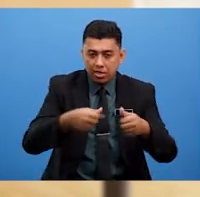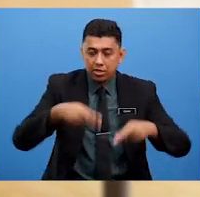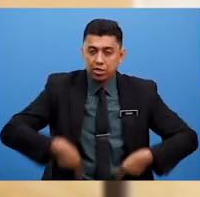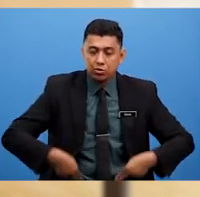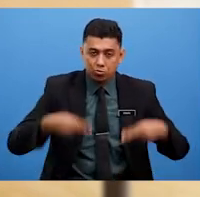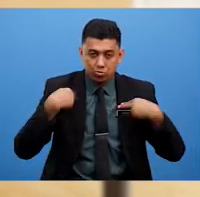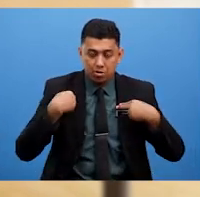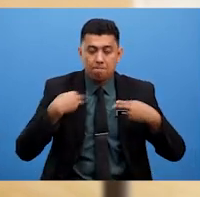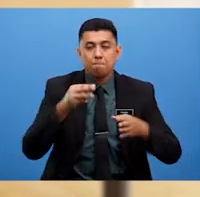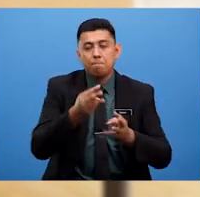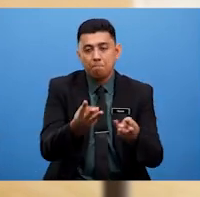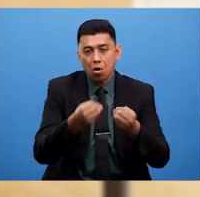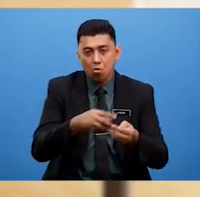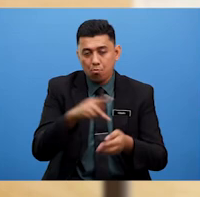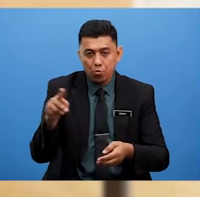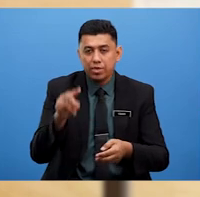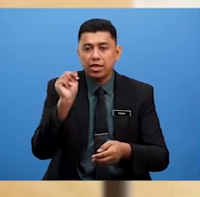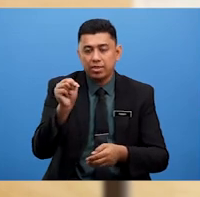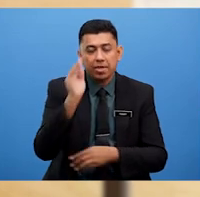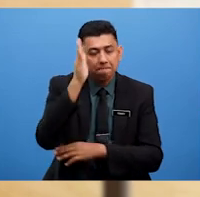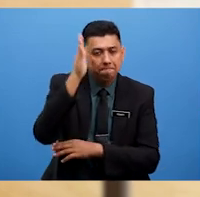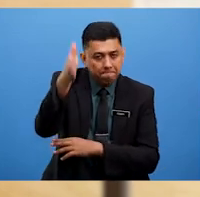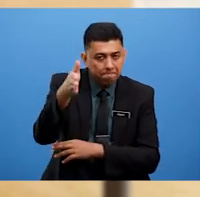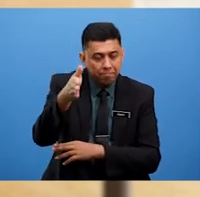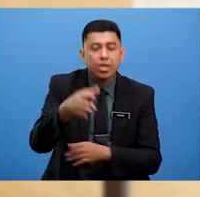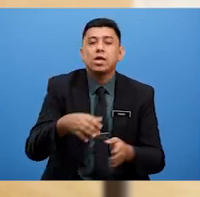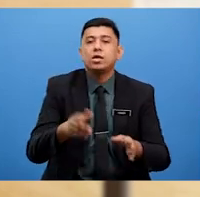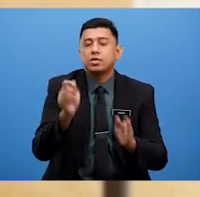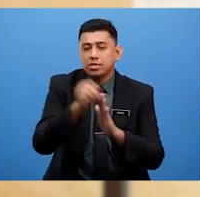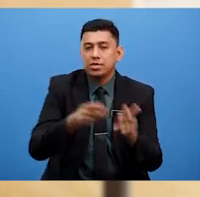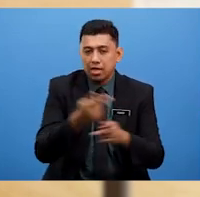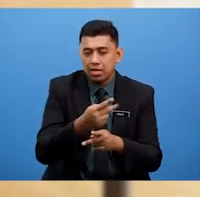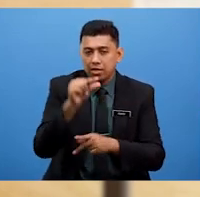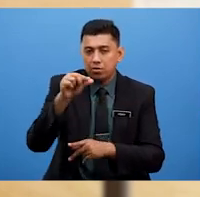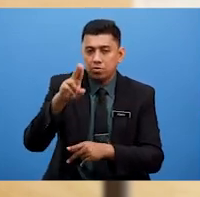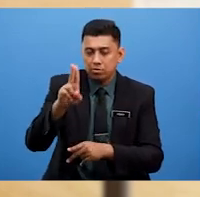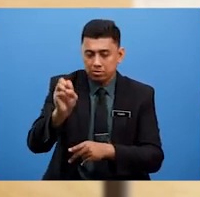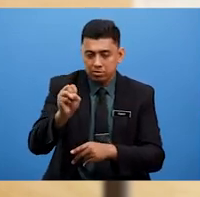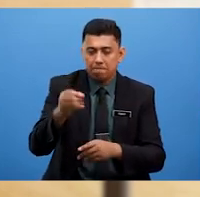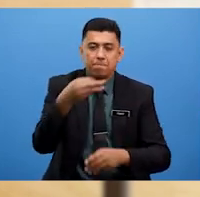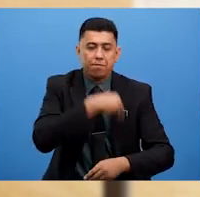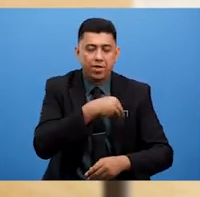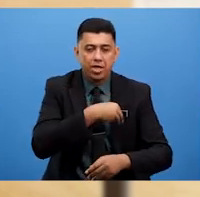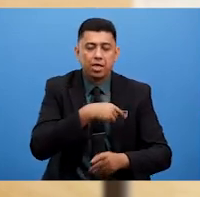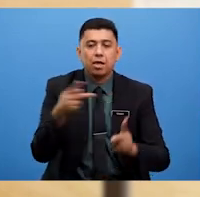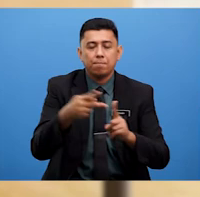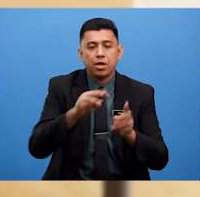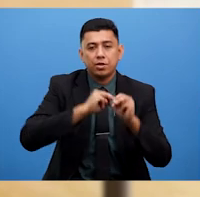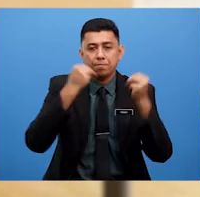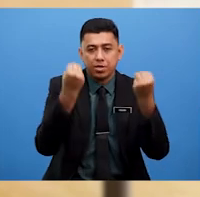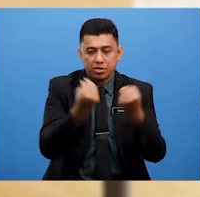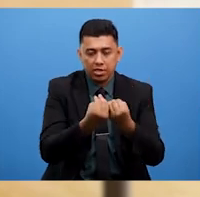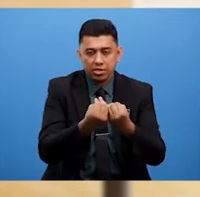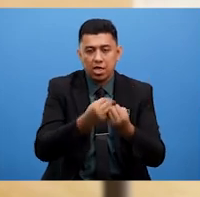pada masa ini mahupun pada masa akan datang. Sekaligus dapat memberi manfaat kepada masyarakat sekeliling